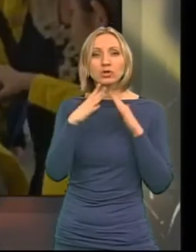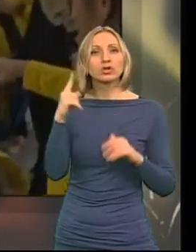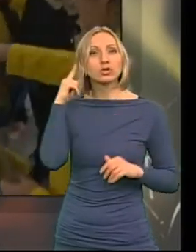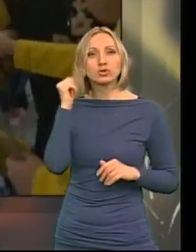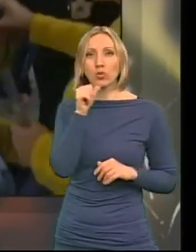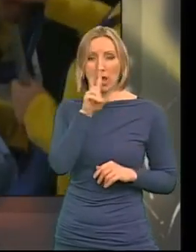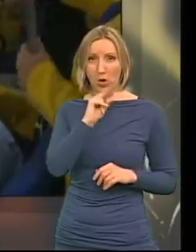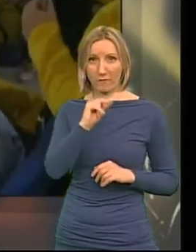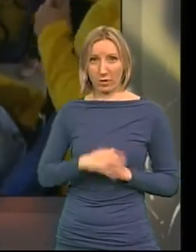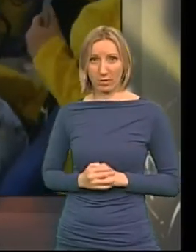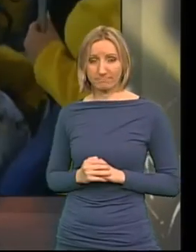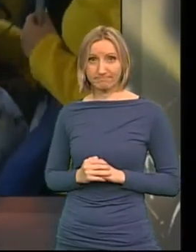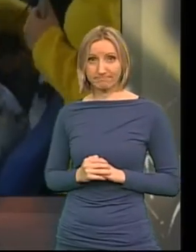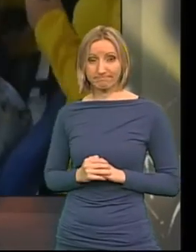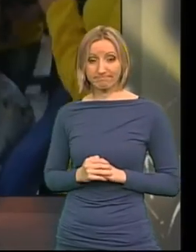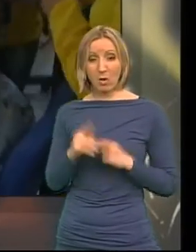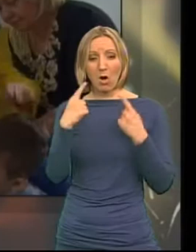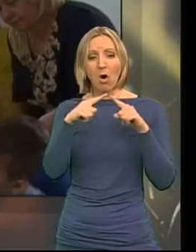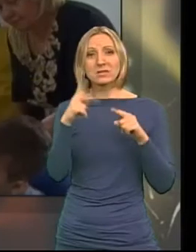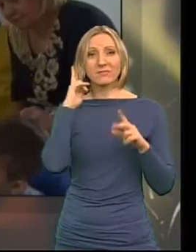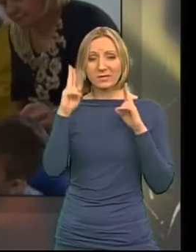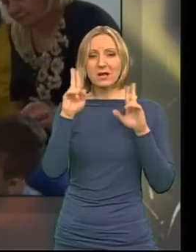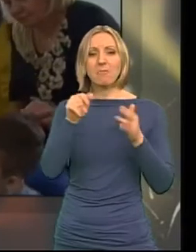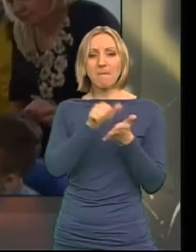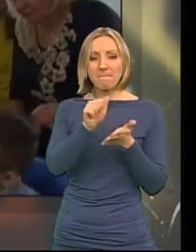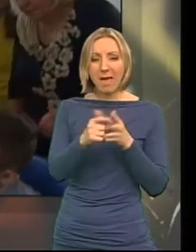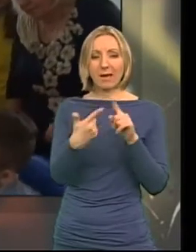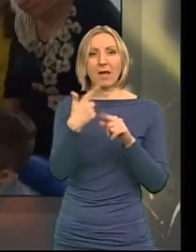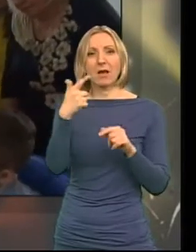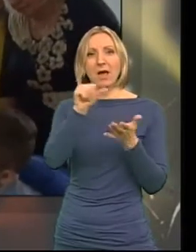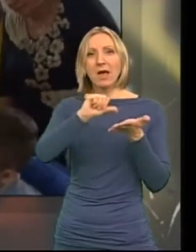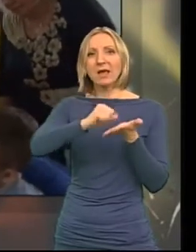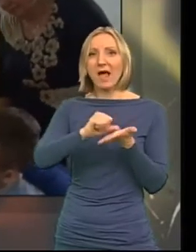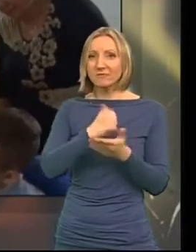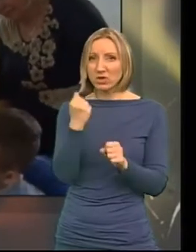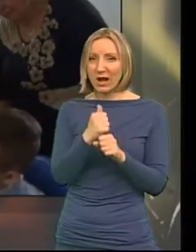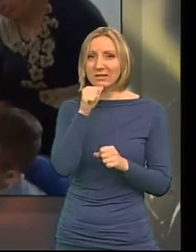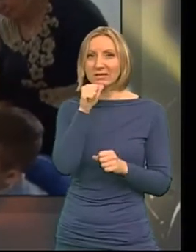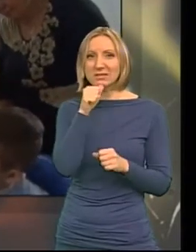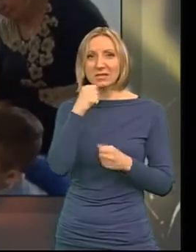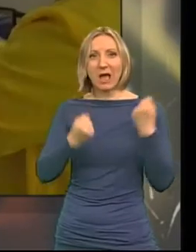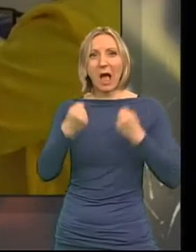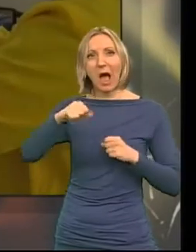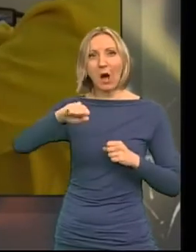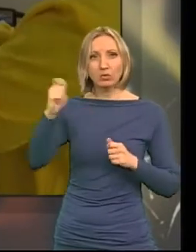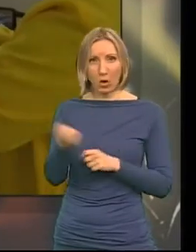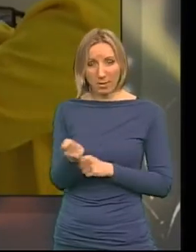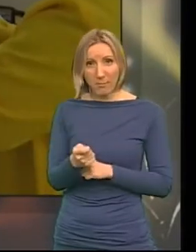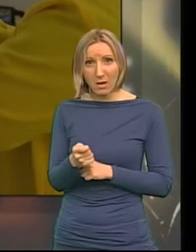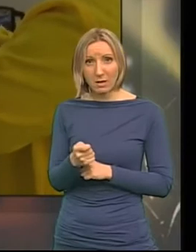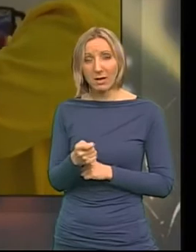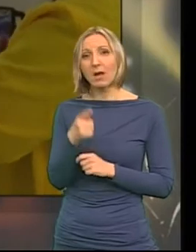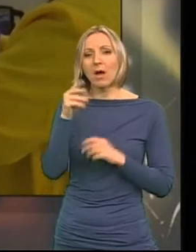govora. Osim frizera, tu se školuju pekari, grafički radnici i autolimari. Profesori